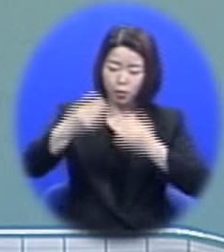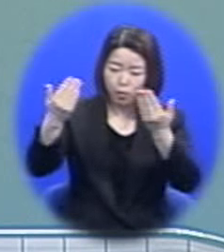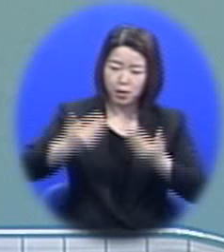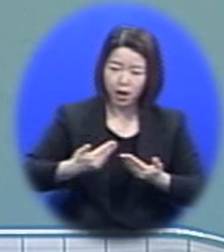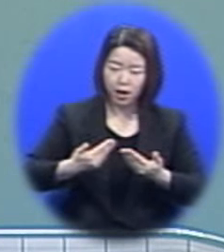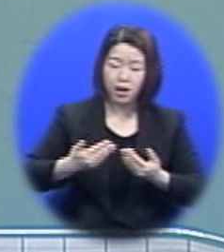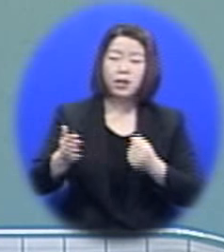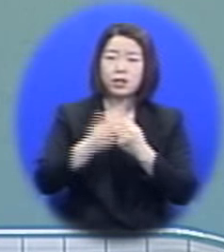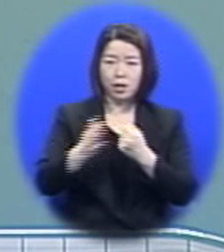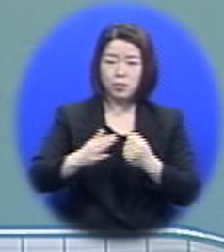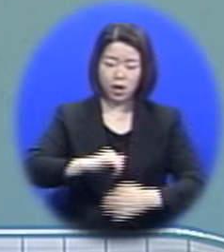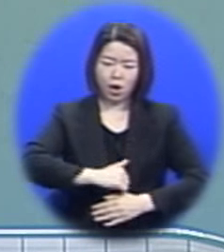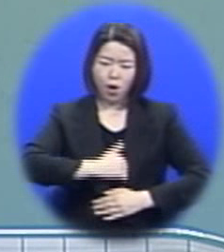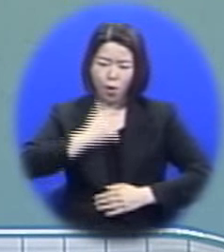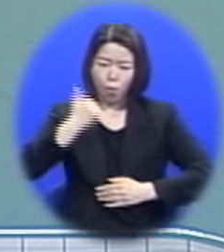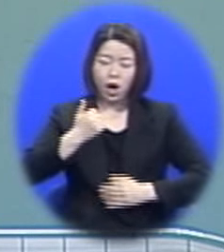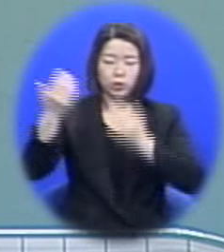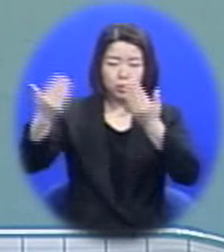받지 아니하겠느냐?